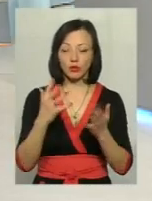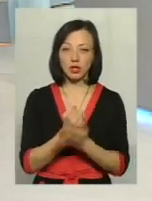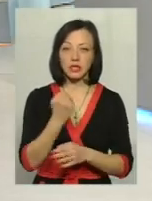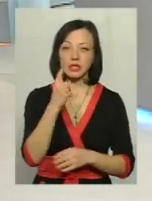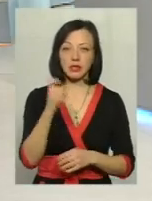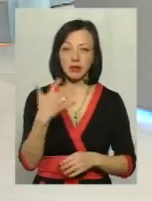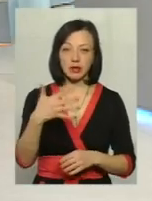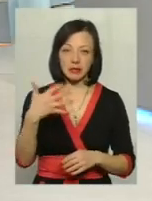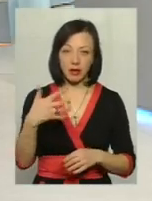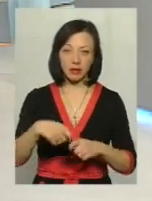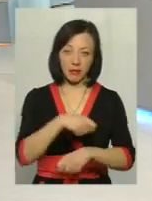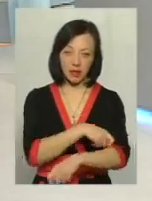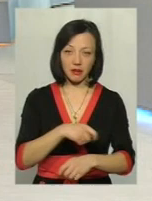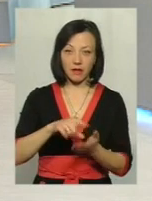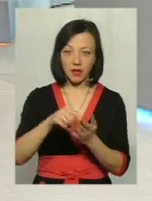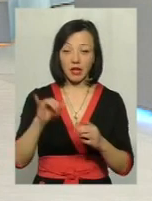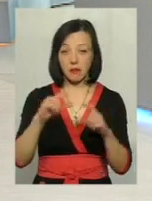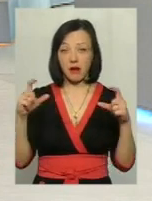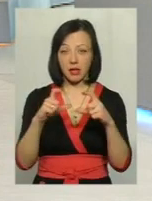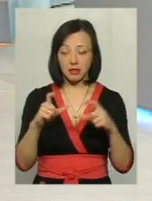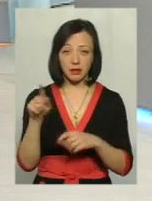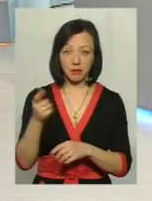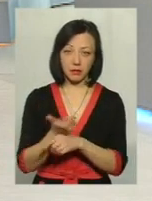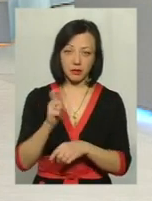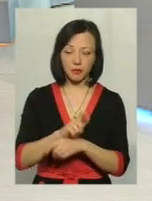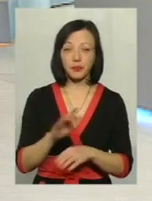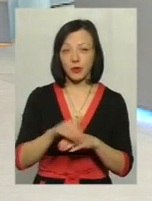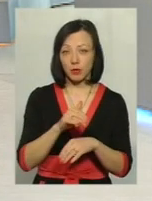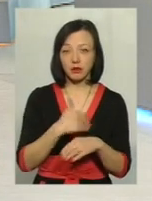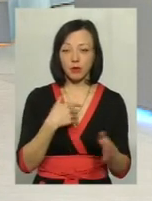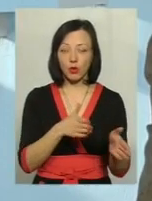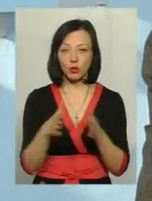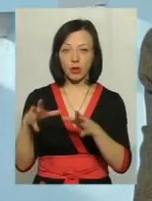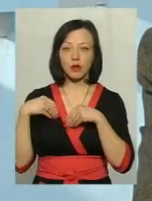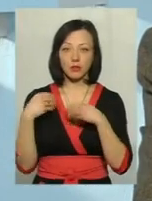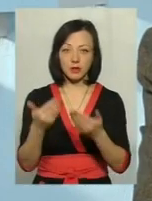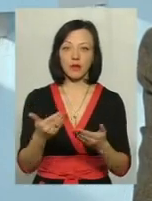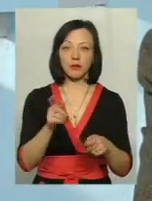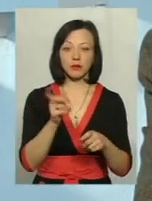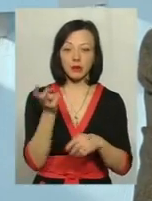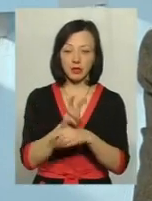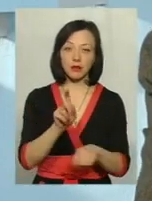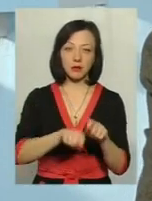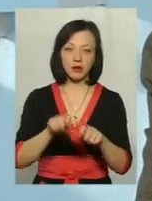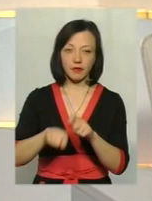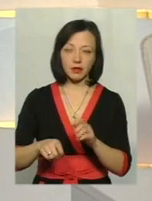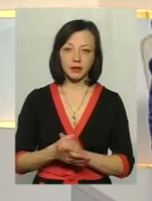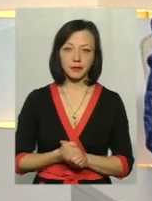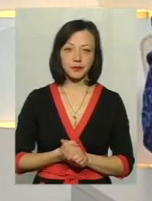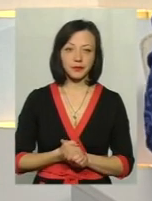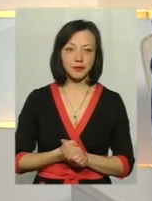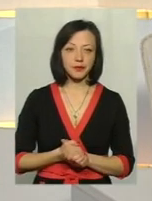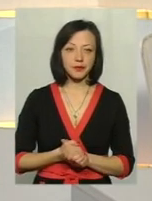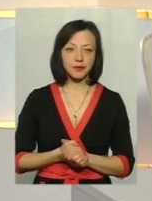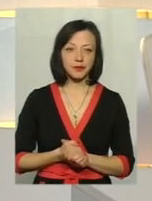50 квадратів і відповідно магазин. Але, будь ласка, ми готові разом з вами пройти ще раз провірити. Дякую